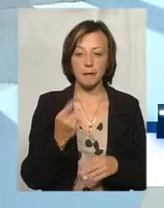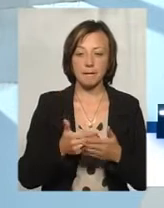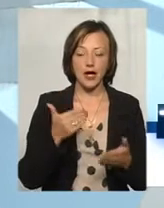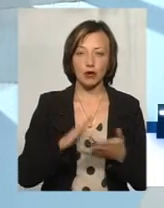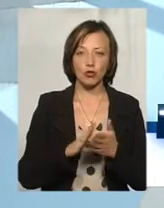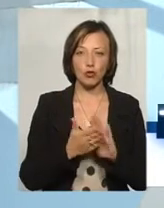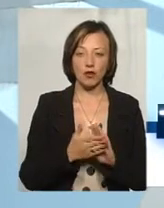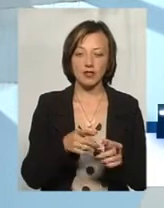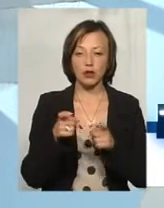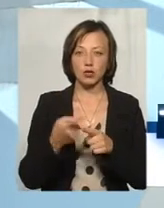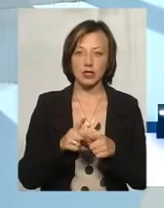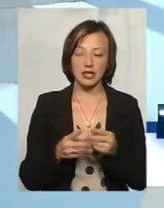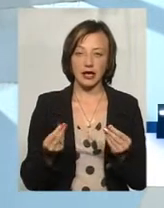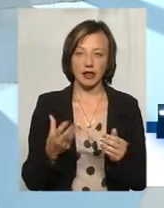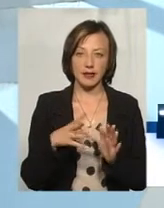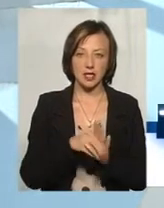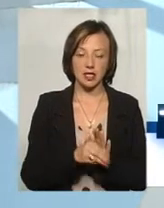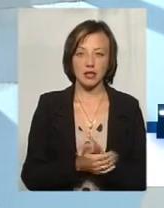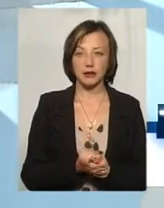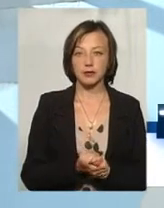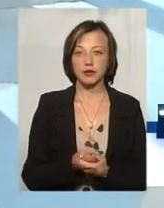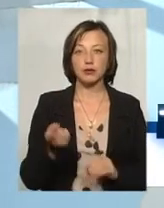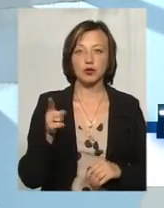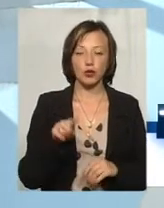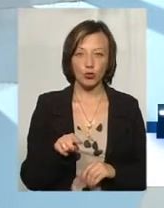передумов залучення цих інвестицій. Тому